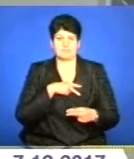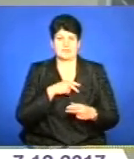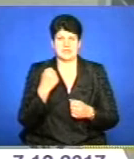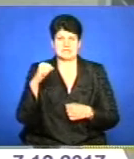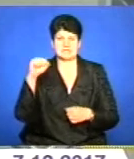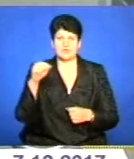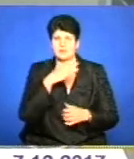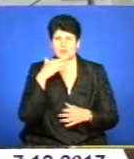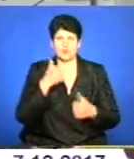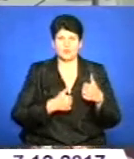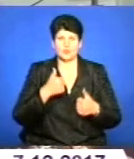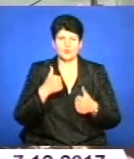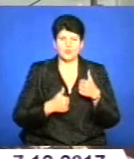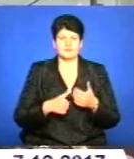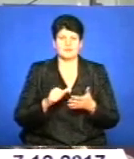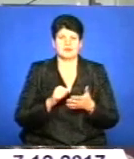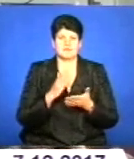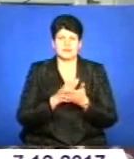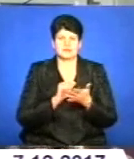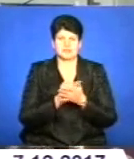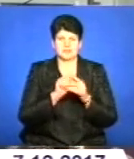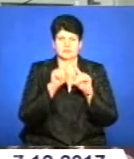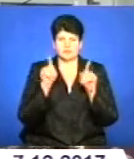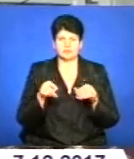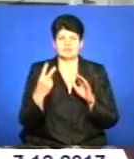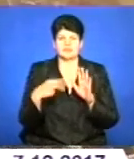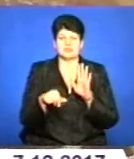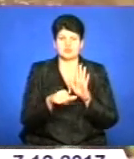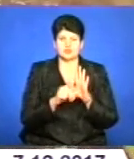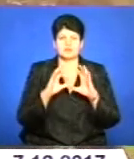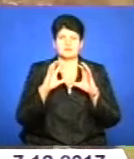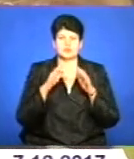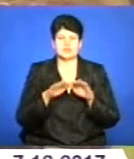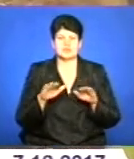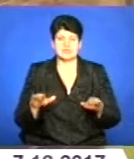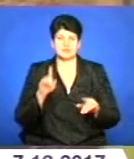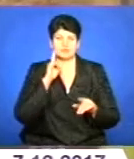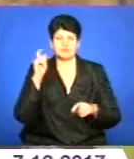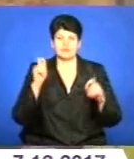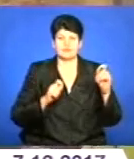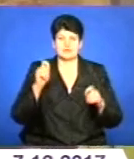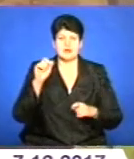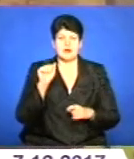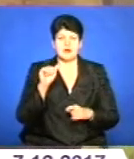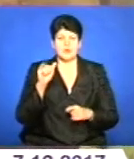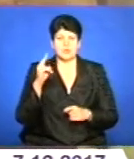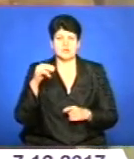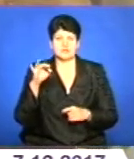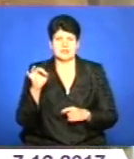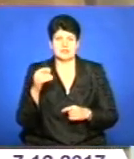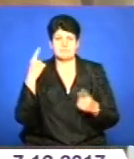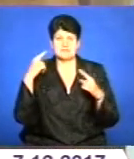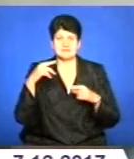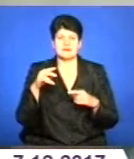Зокрема, Ксенія – лауреат і дипломант 26-го міжнародного дитячого і молодіжного фестивалю аудіовізуальних мистецтв